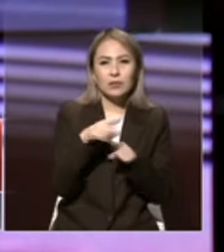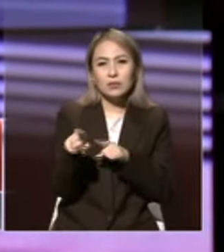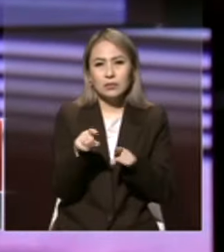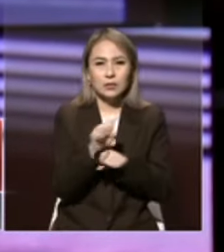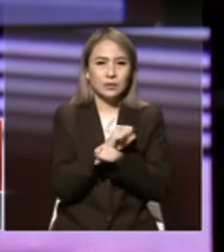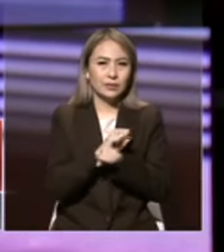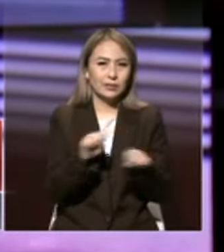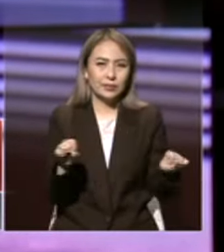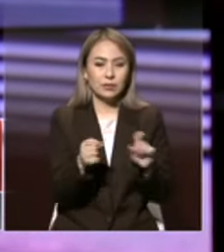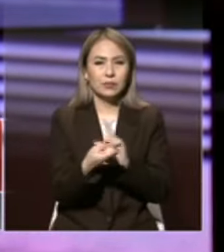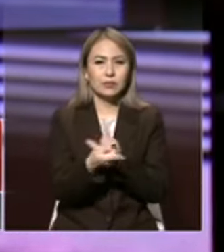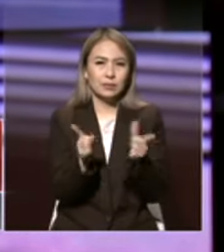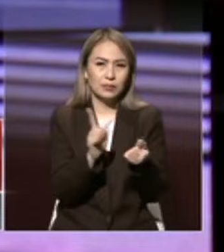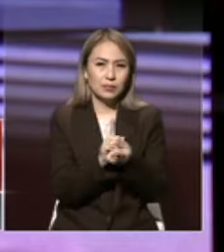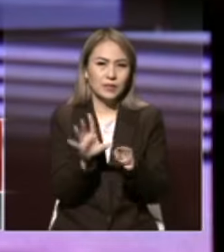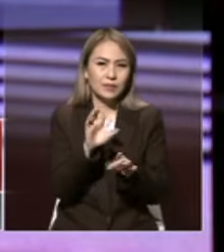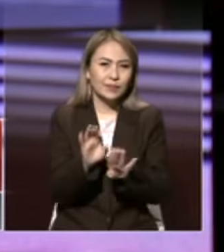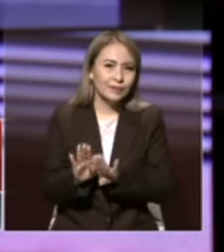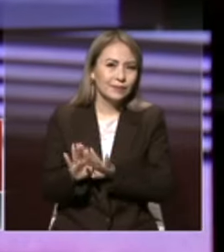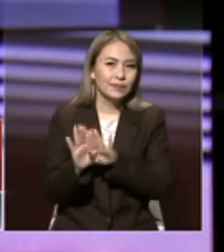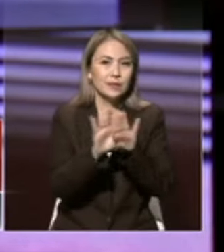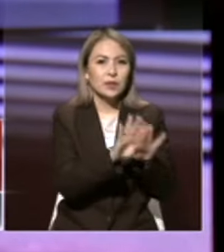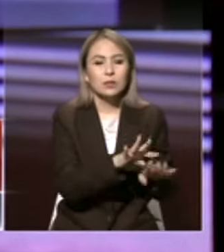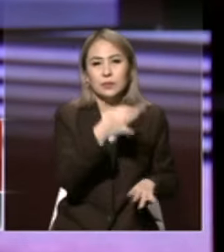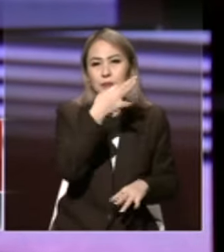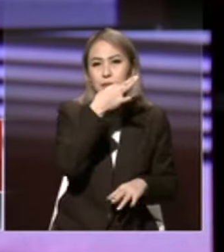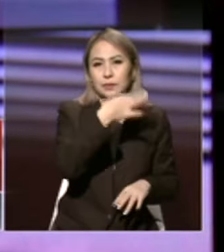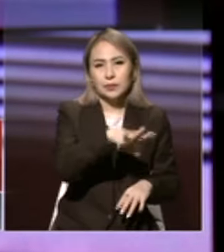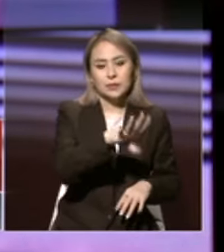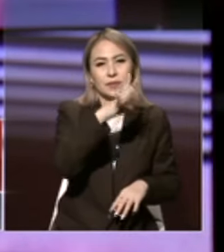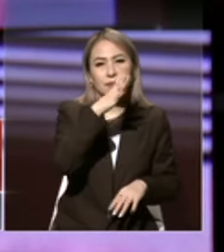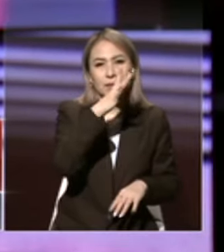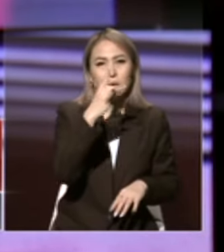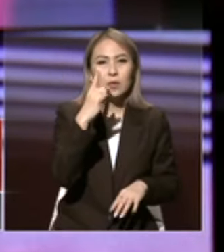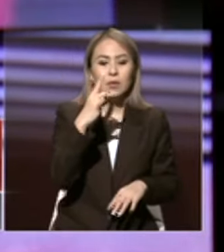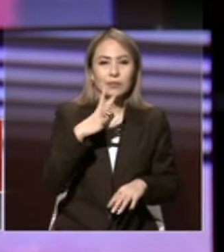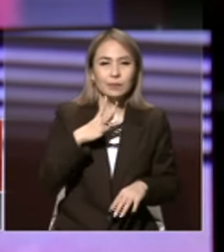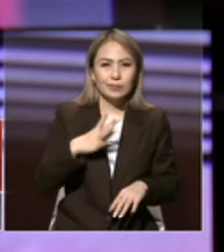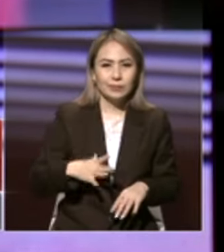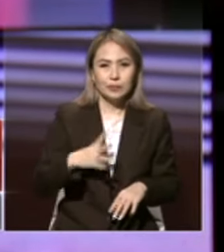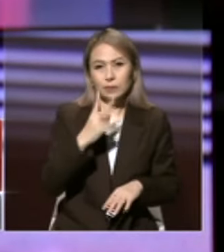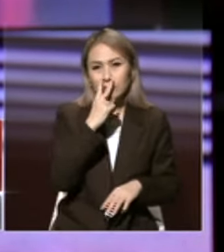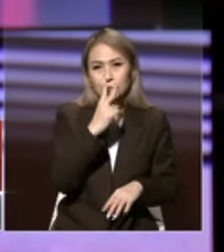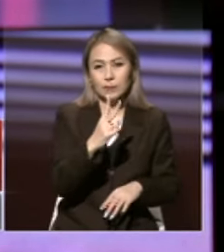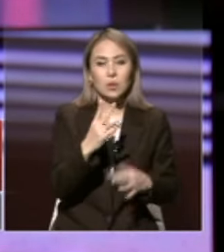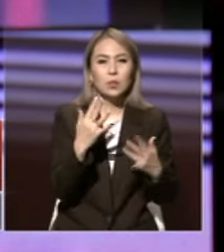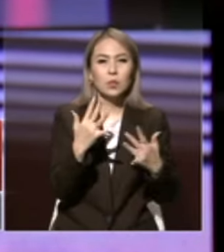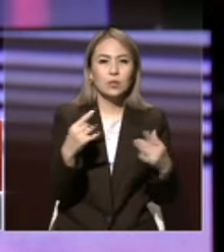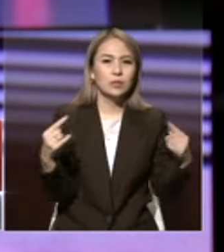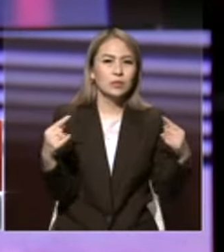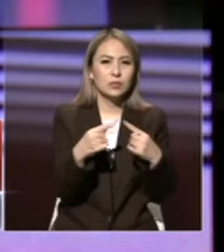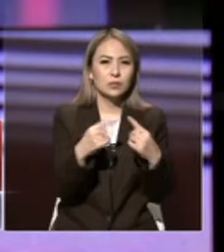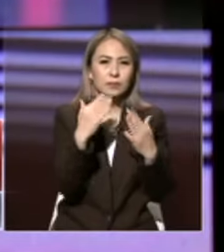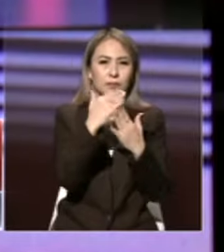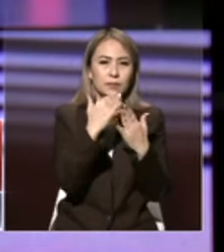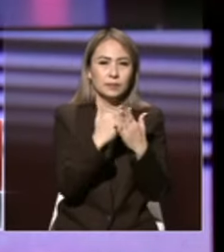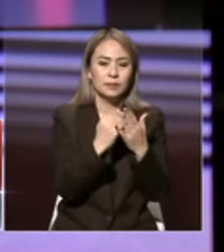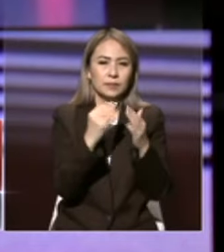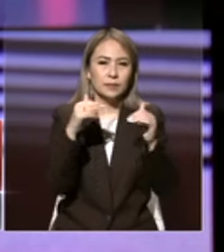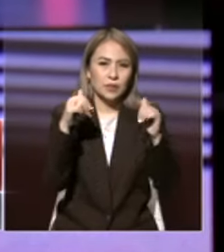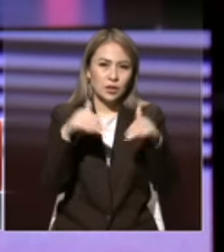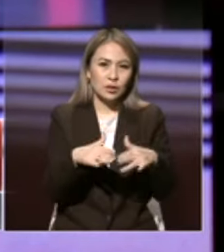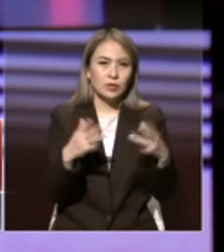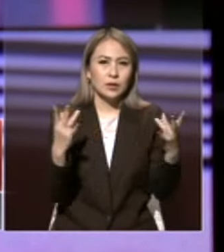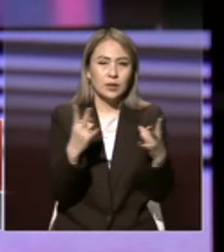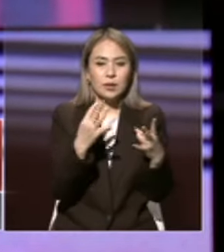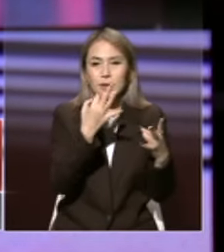Қайта біз зорлық-зомбылықтың кез келген түріне нөлдік төзімділік концепциясын осы бағытты қабылдауымыз керек